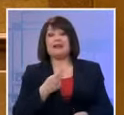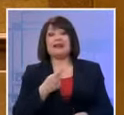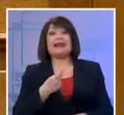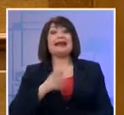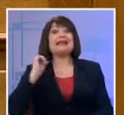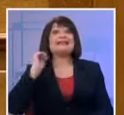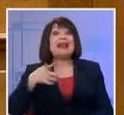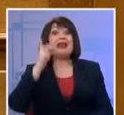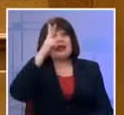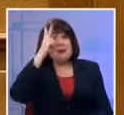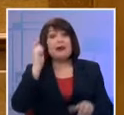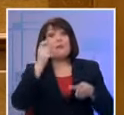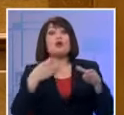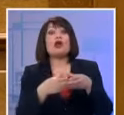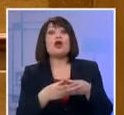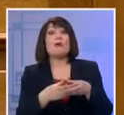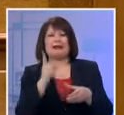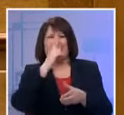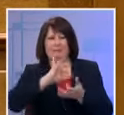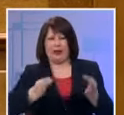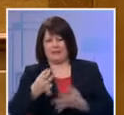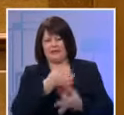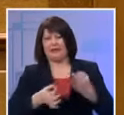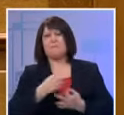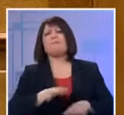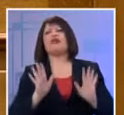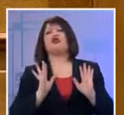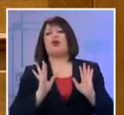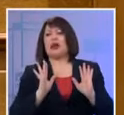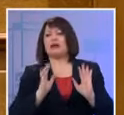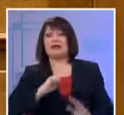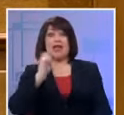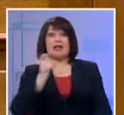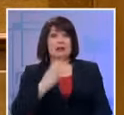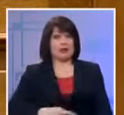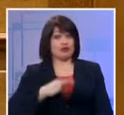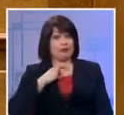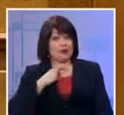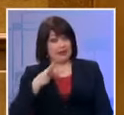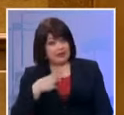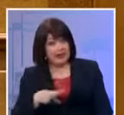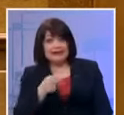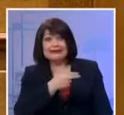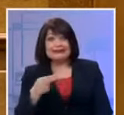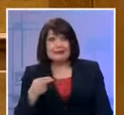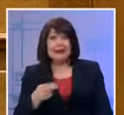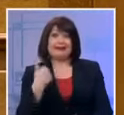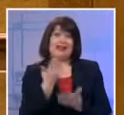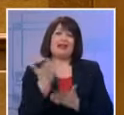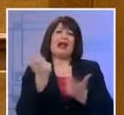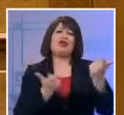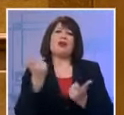κόμματα. Αφήστε λοιπόν αυτό το παραμύθι. Εθνική αξιοπρέπεια, αν τη θέλετε, είναι να μην ζητάτε συνεχώς